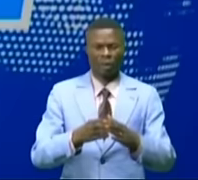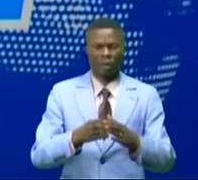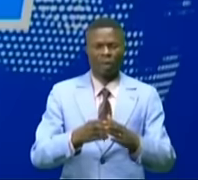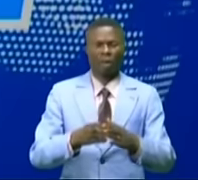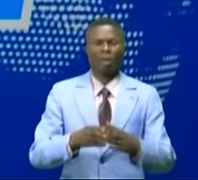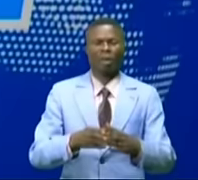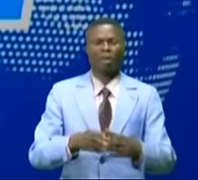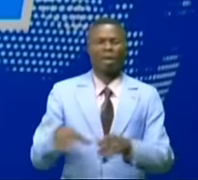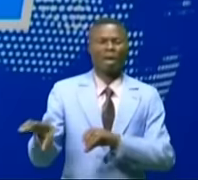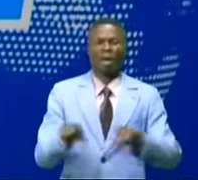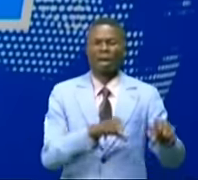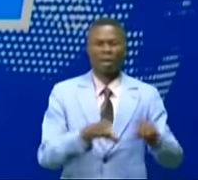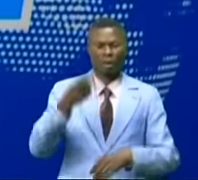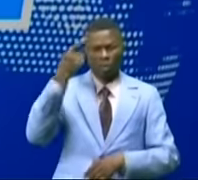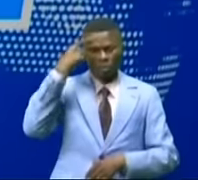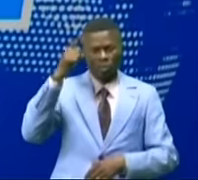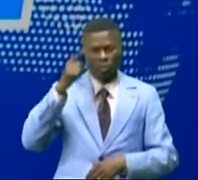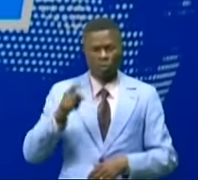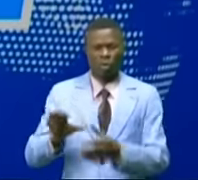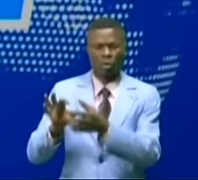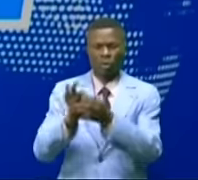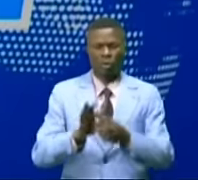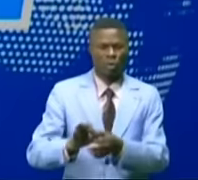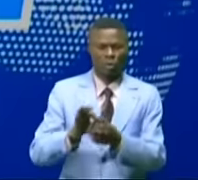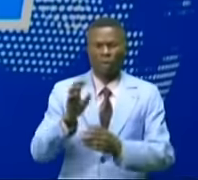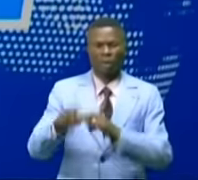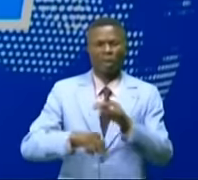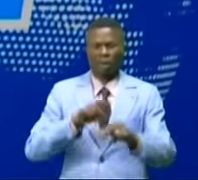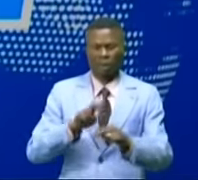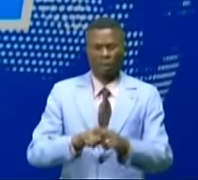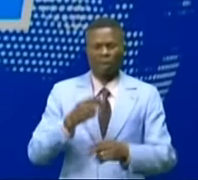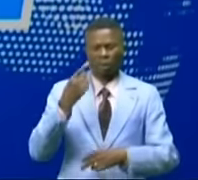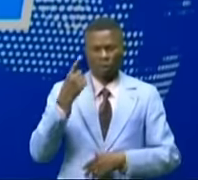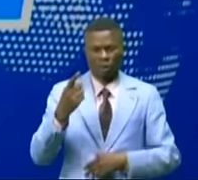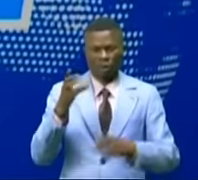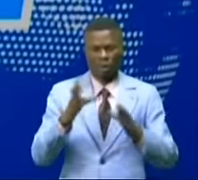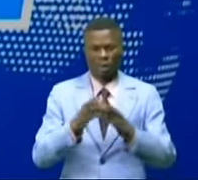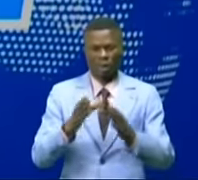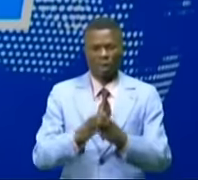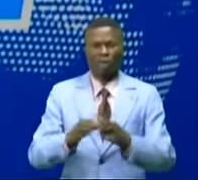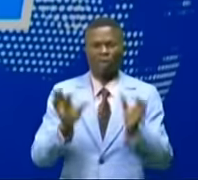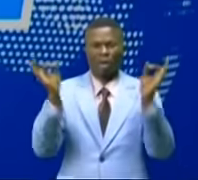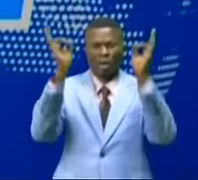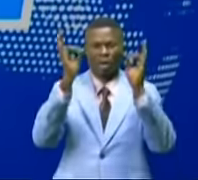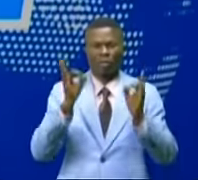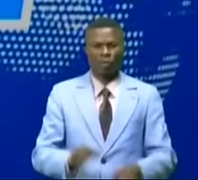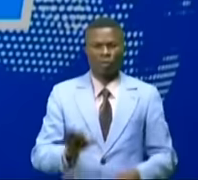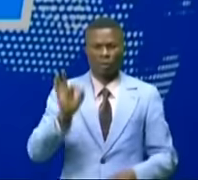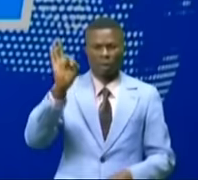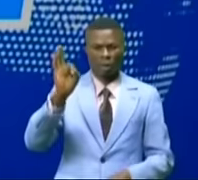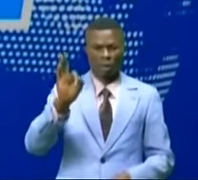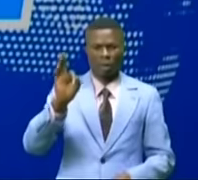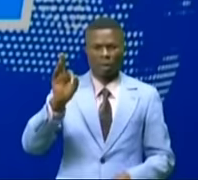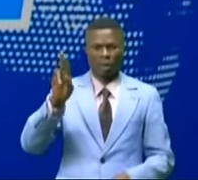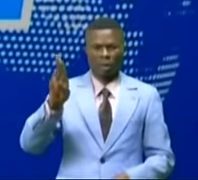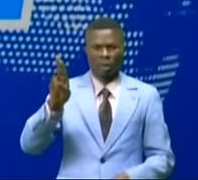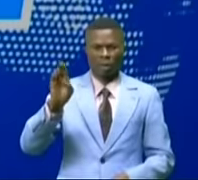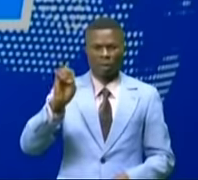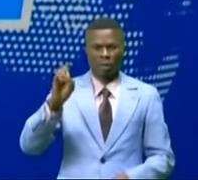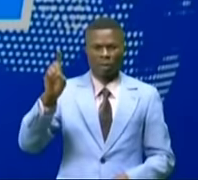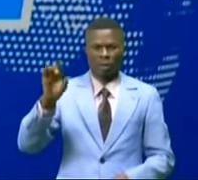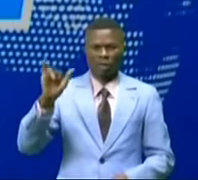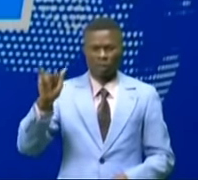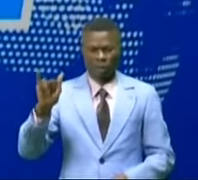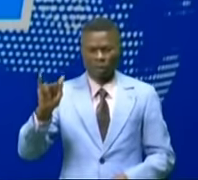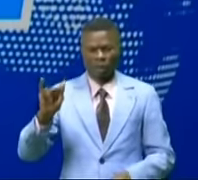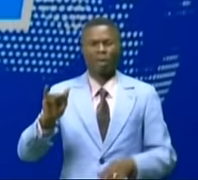lancée par Action pour l'Unité Nationale avec l'un des fondateurs, Freddy Kita. Les cadres de ce regroupement se